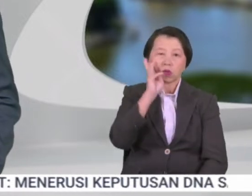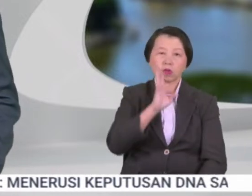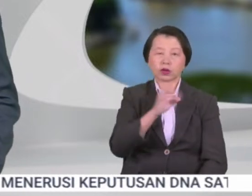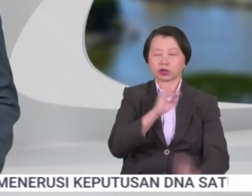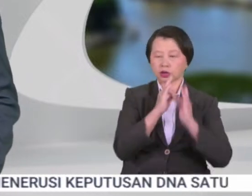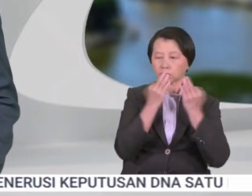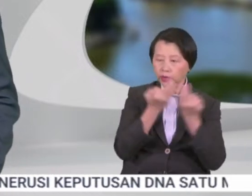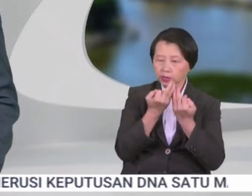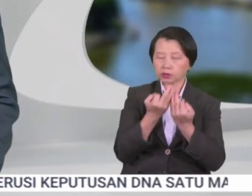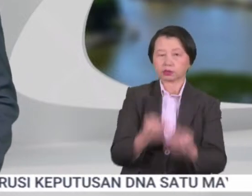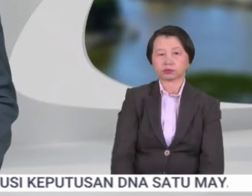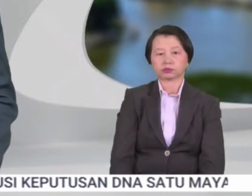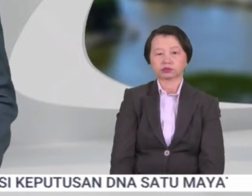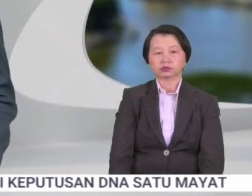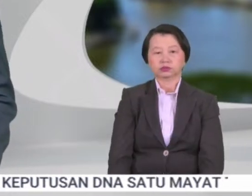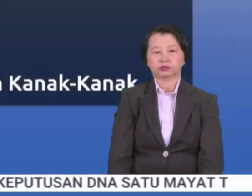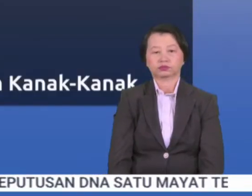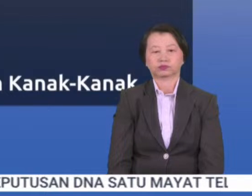dan